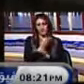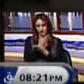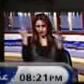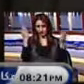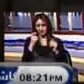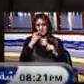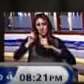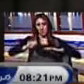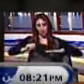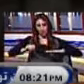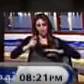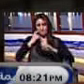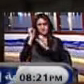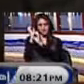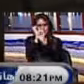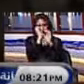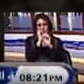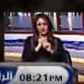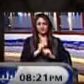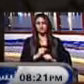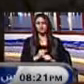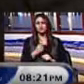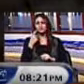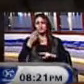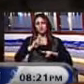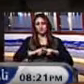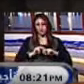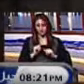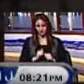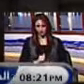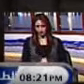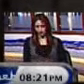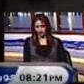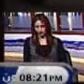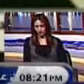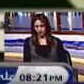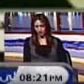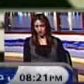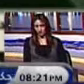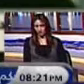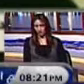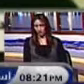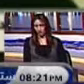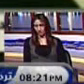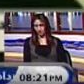دلوقتي الحكم بكاميرات موقع صدى البلد عدسه طارق الجباس.